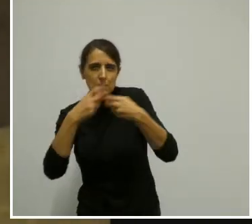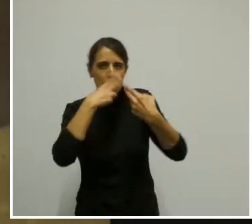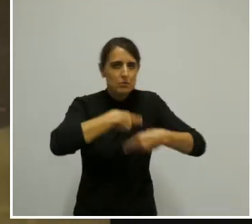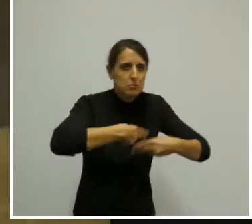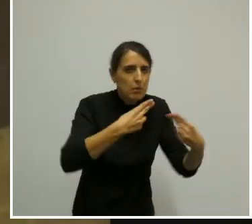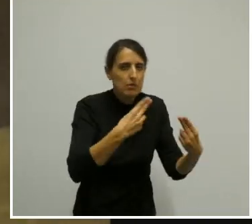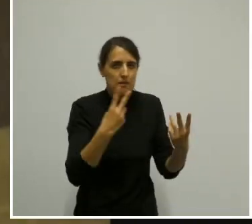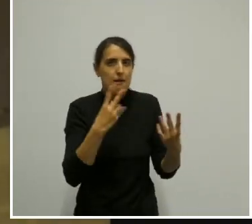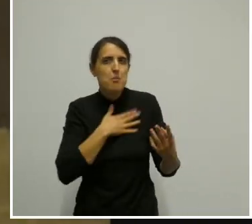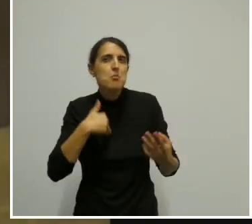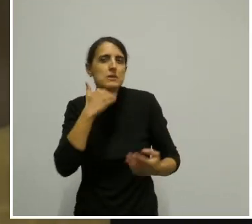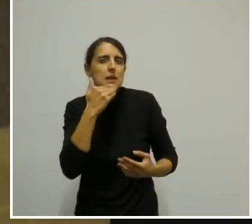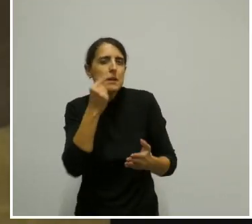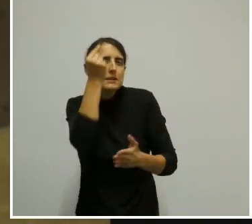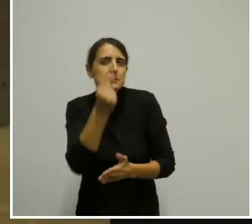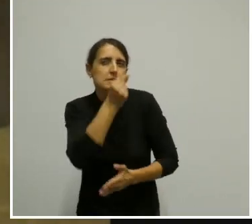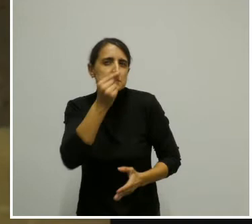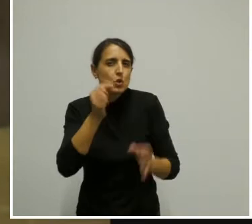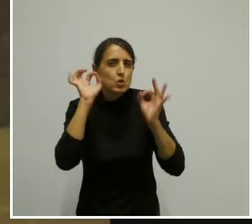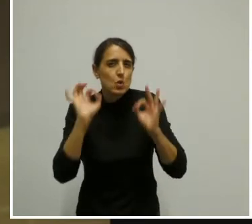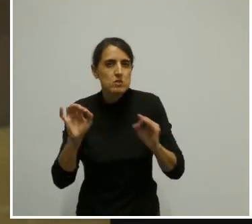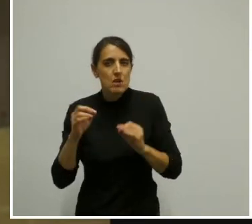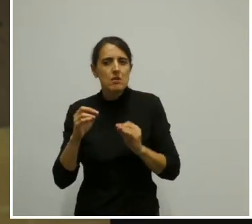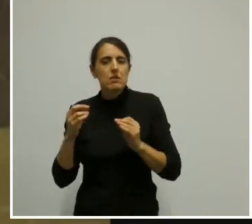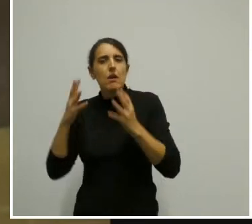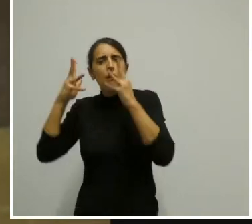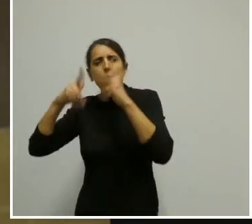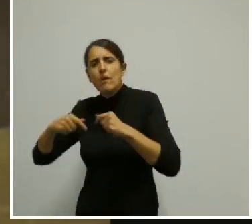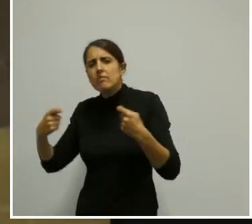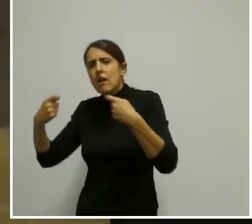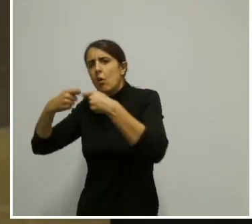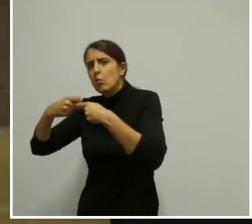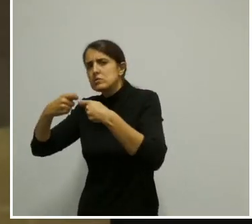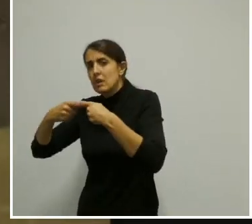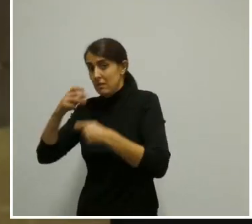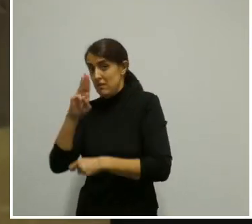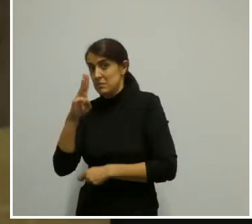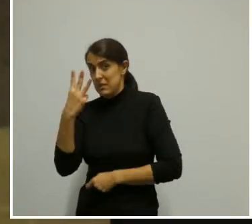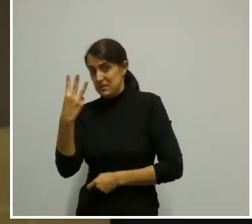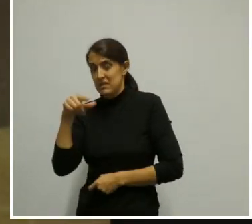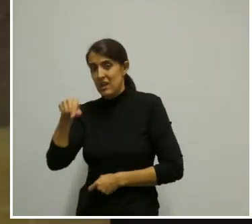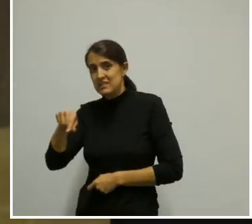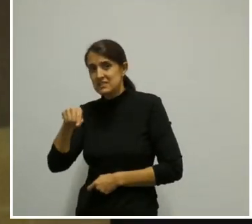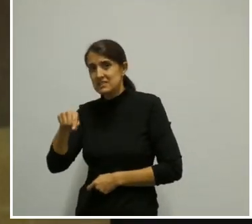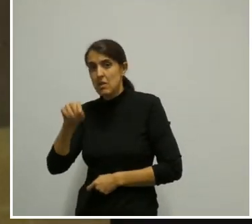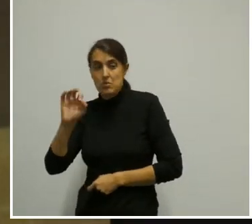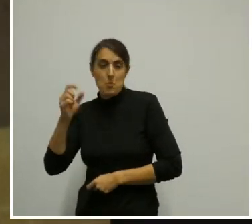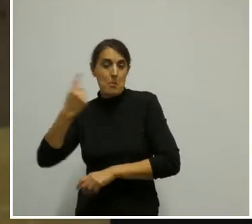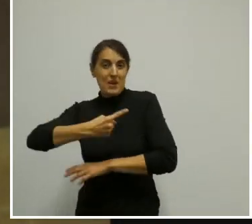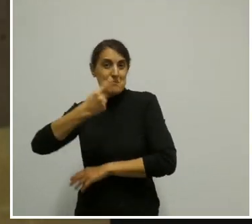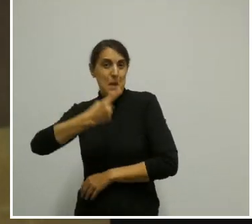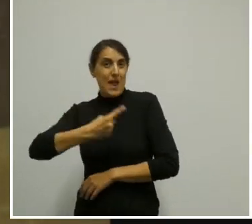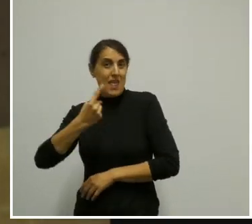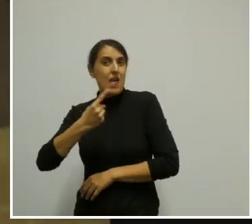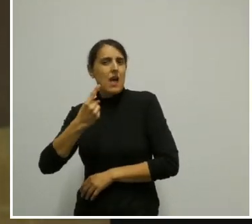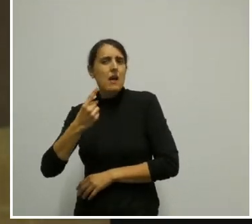no? També, perquè quantes concertades a P3 o en tota la primària, quants neses tenen o quants